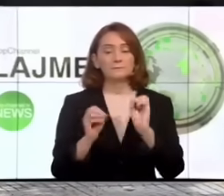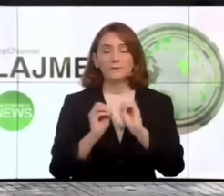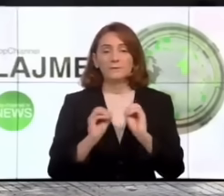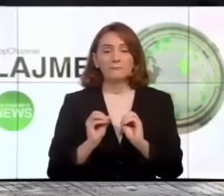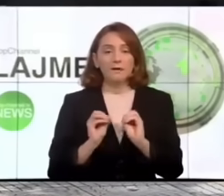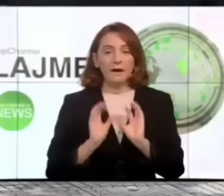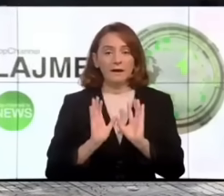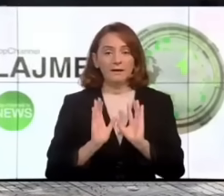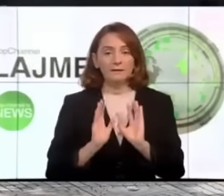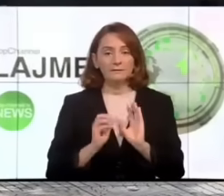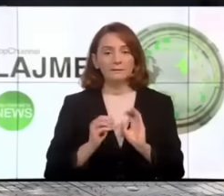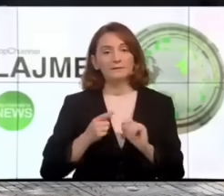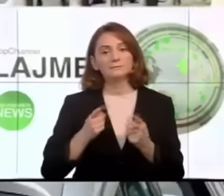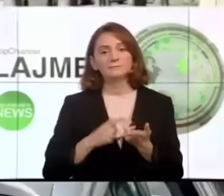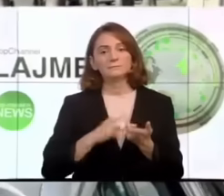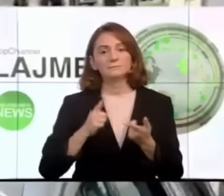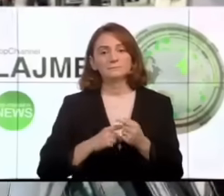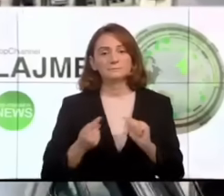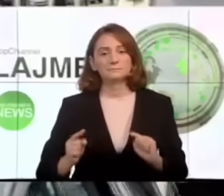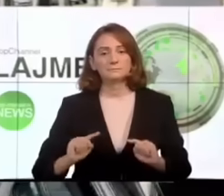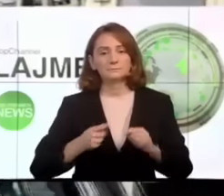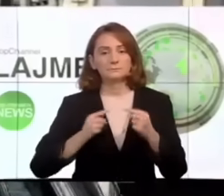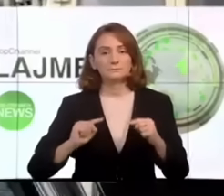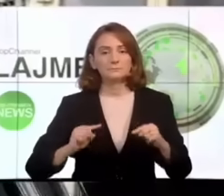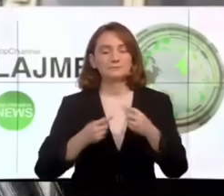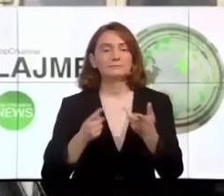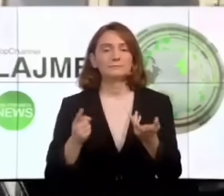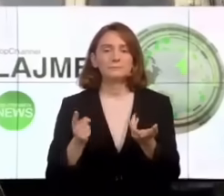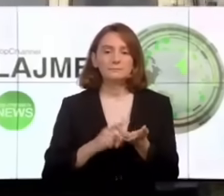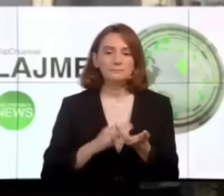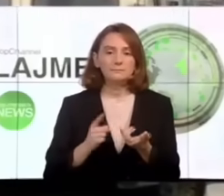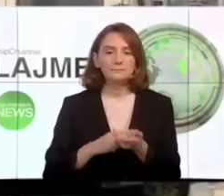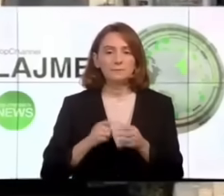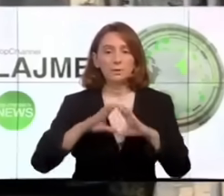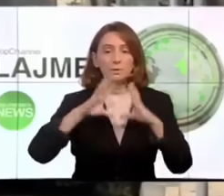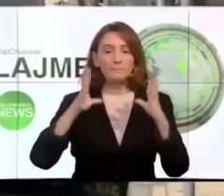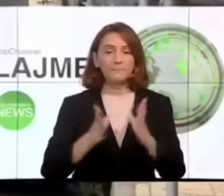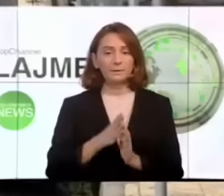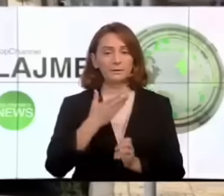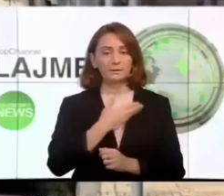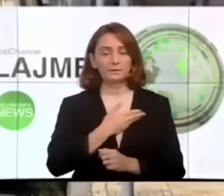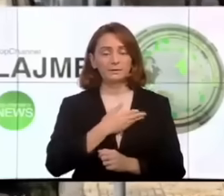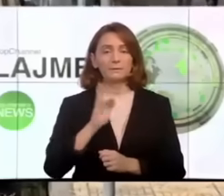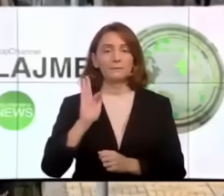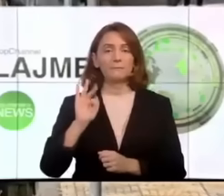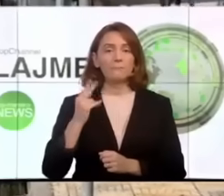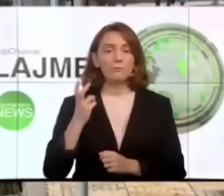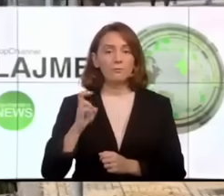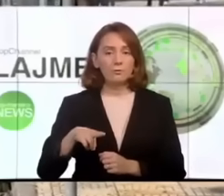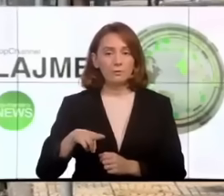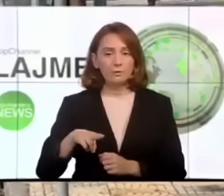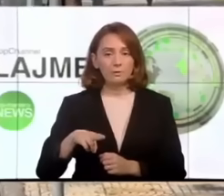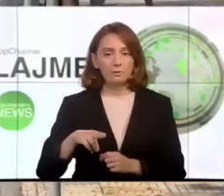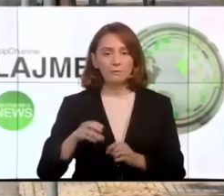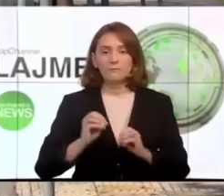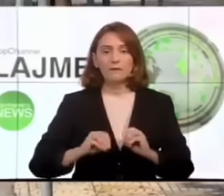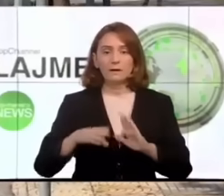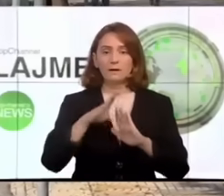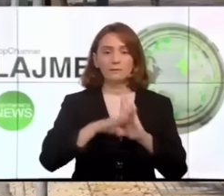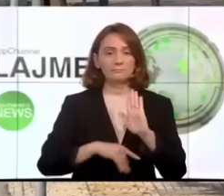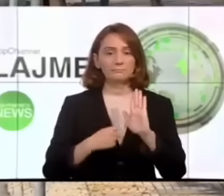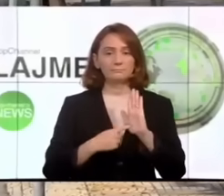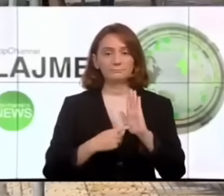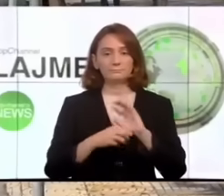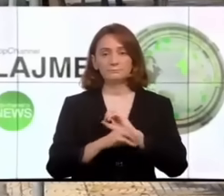jashtë kamerave thonë se përplasjet janë të vazhdueshme mes të gjithë drejtuesve të furgonëve, sepse nuk ka asnjë rregull dhe